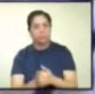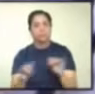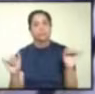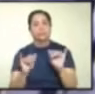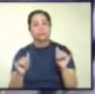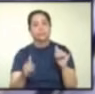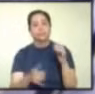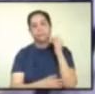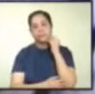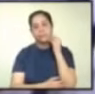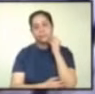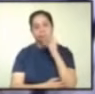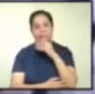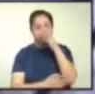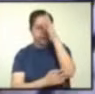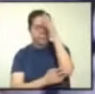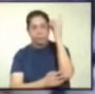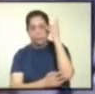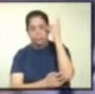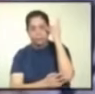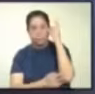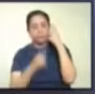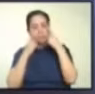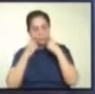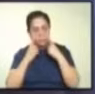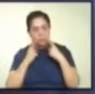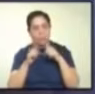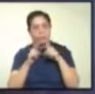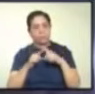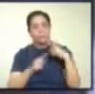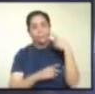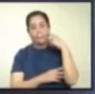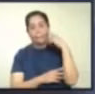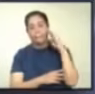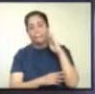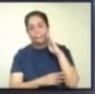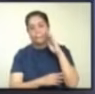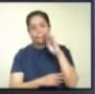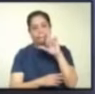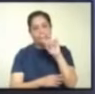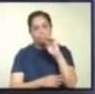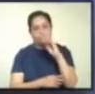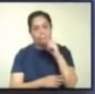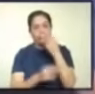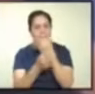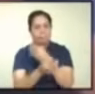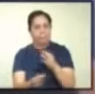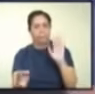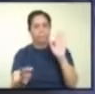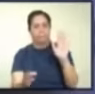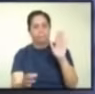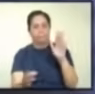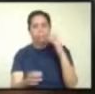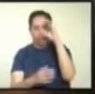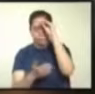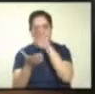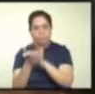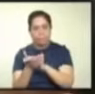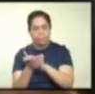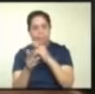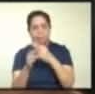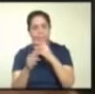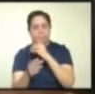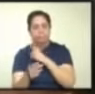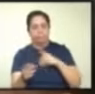ni Nanay Omaira at Tatay Domingo, naiyak din si Patricia Balabagan matapos maakwit ang kanyang mister na si